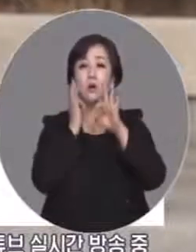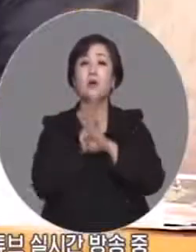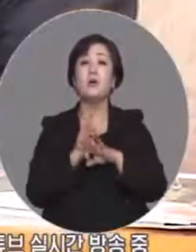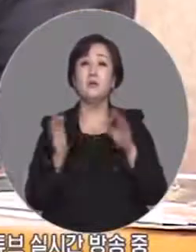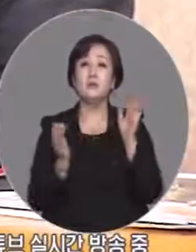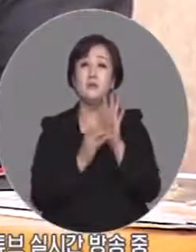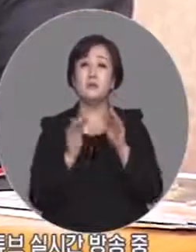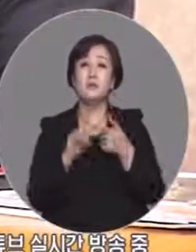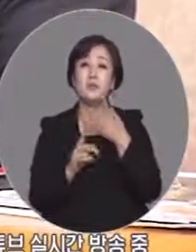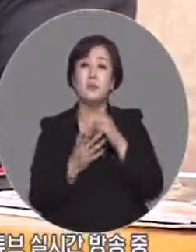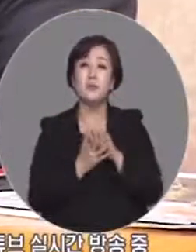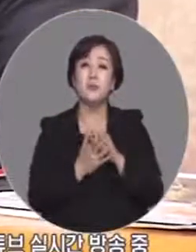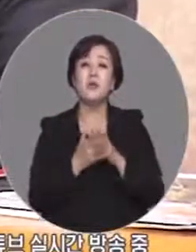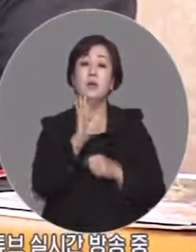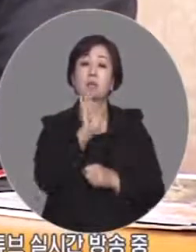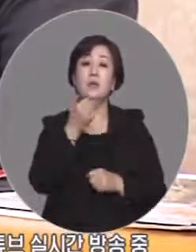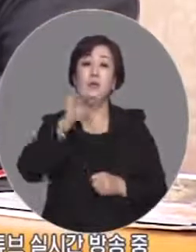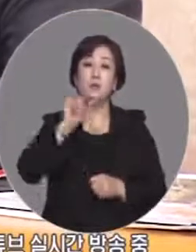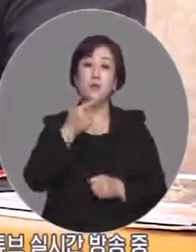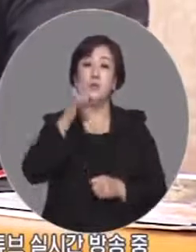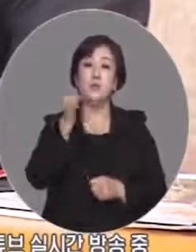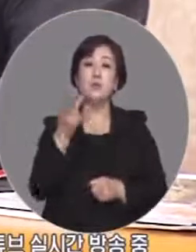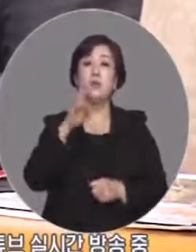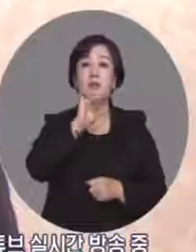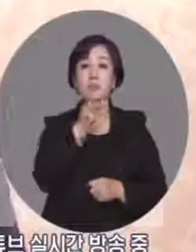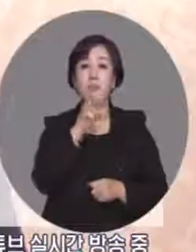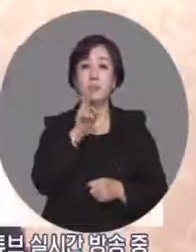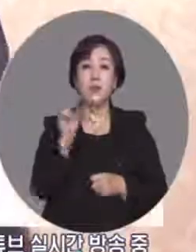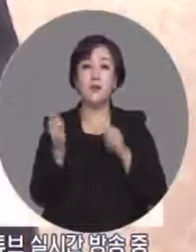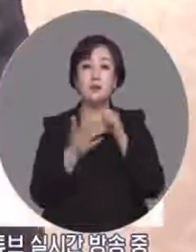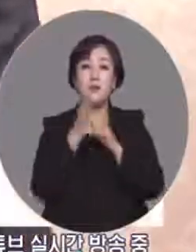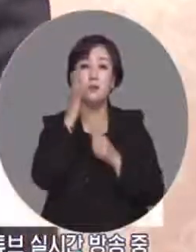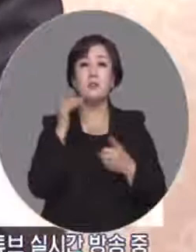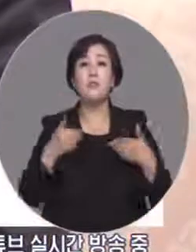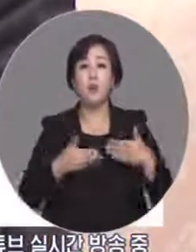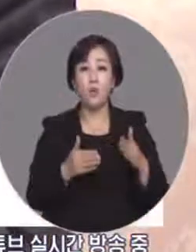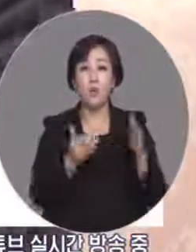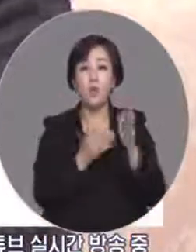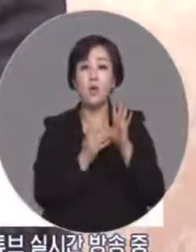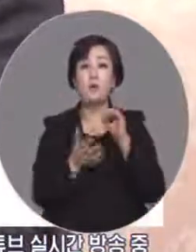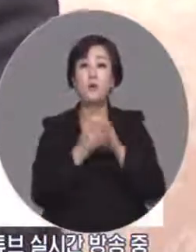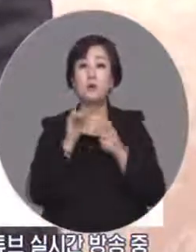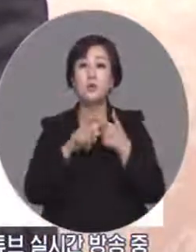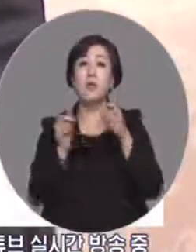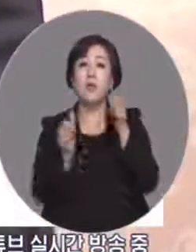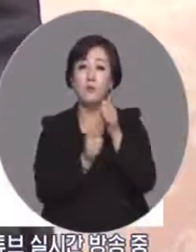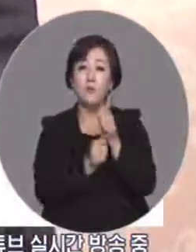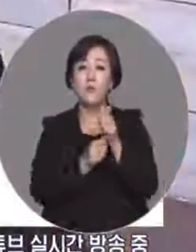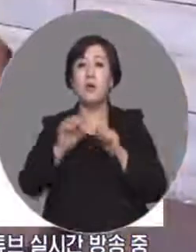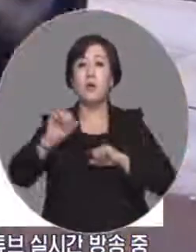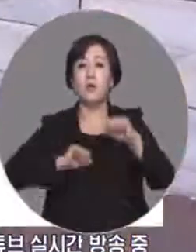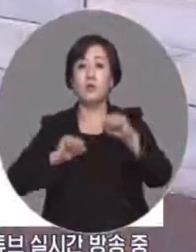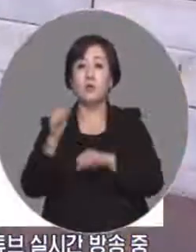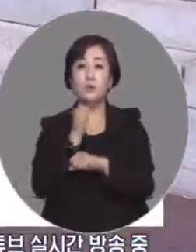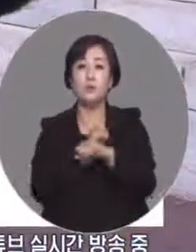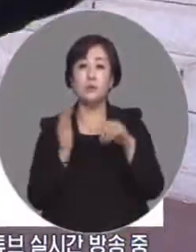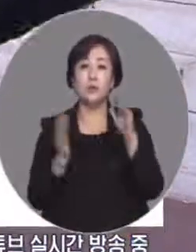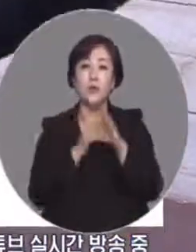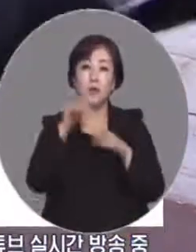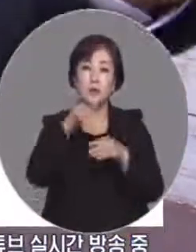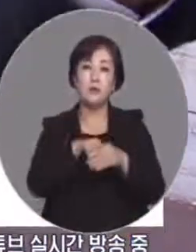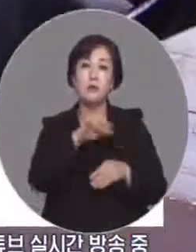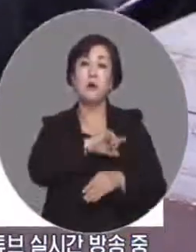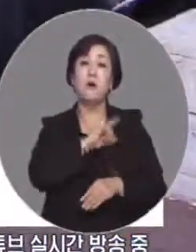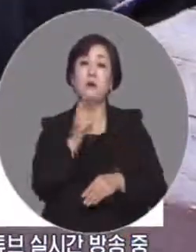다하겠습니다. 이윤철 금양산업 대표는 울산 토박이로 부회장 등 오랫동안 상위 활동을 하며 선거권을